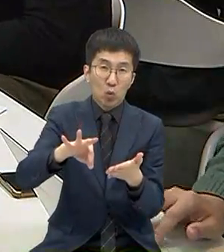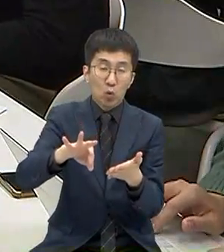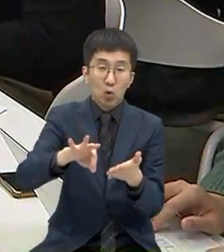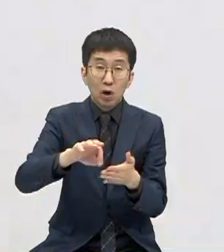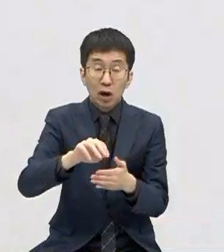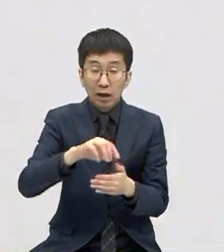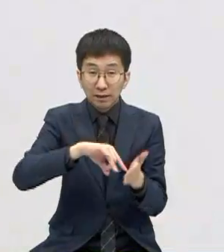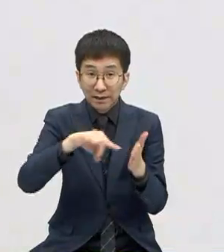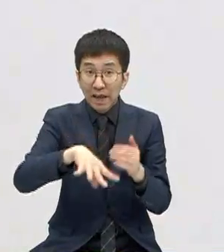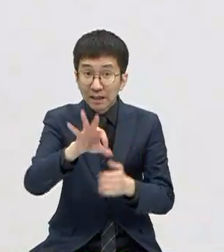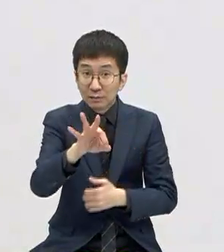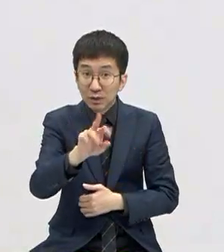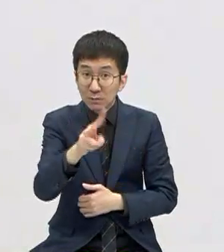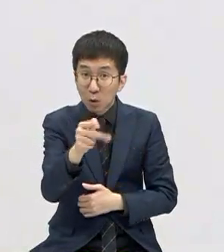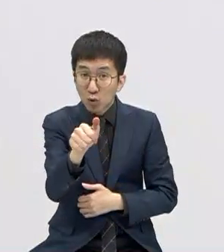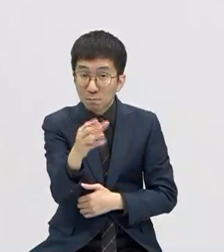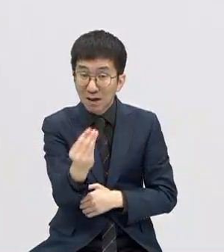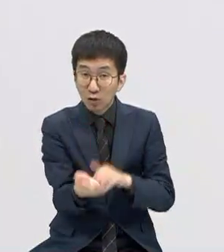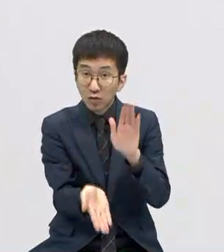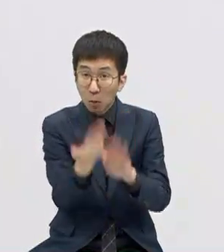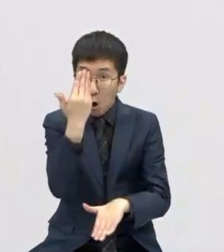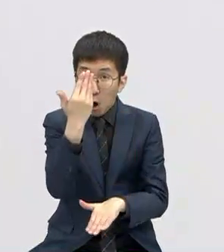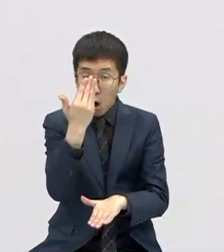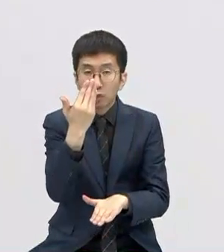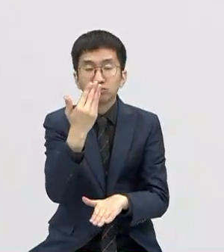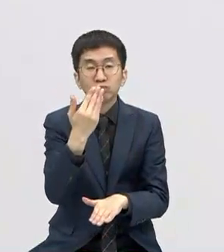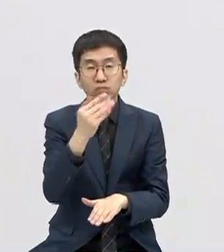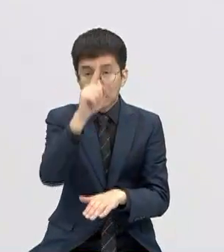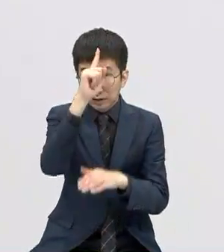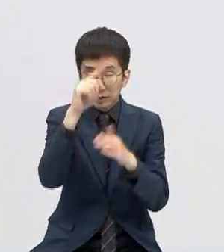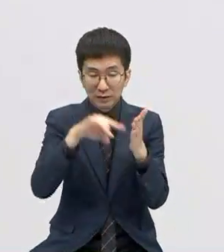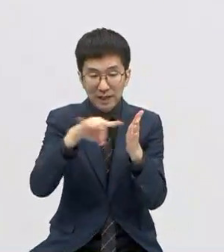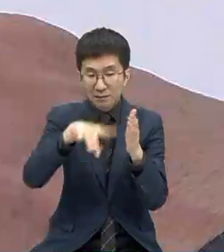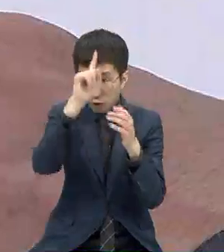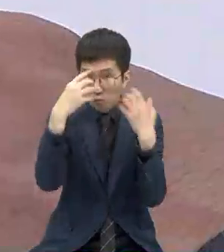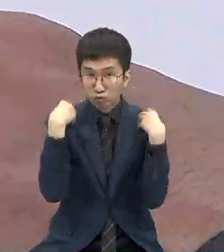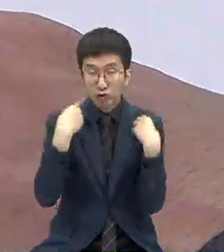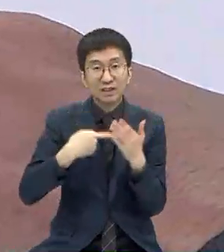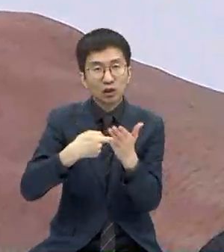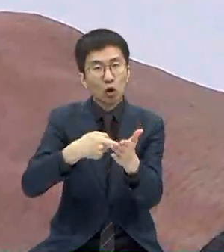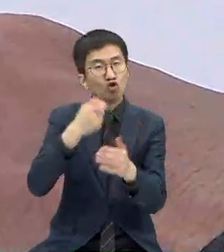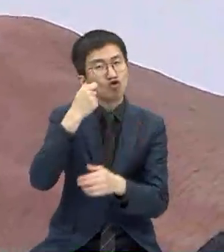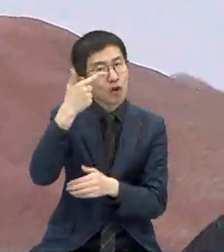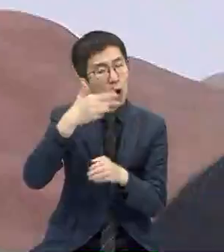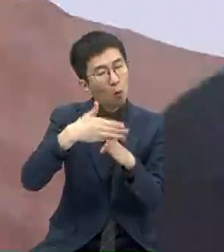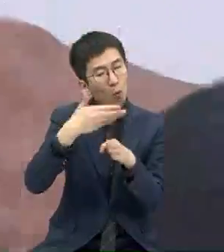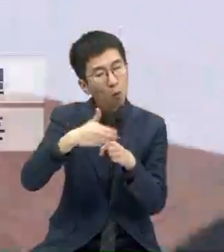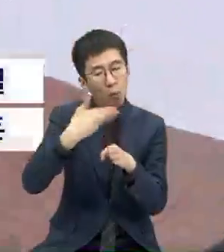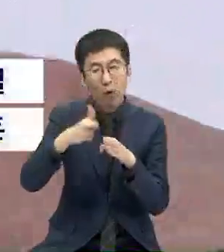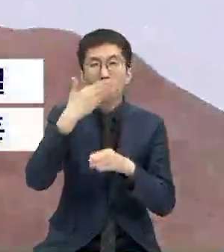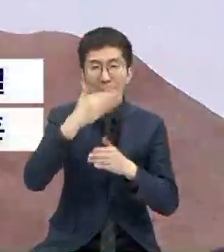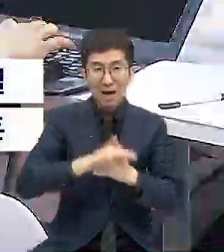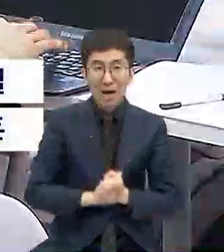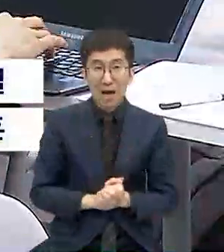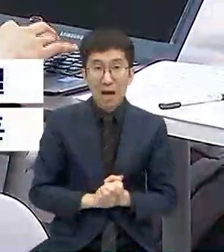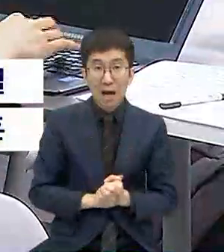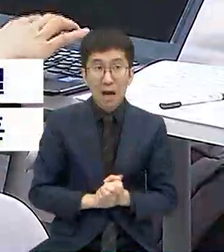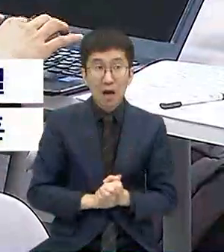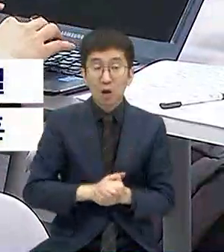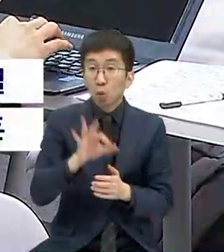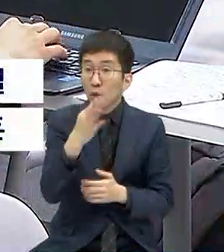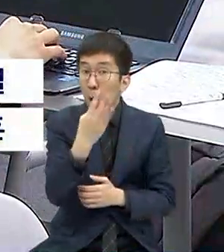넘으면 국세청에 신청해 6개월에 걸쳐 나눠낼 수 있습니다. 고지된 세액은 홈택스에서 확인할 수